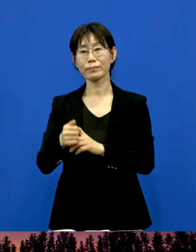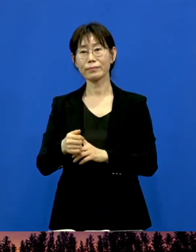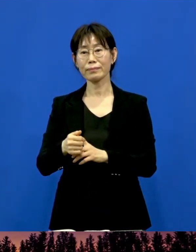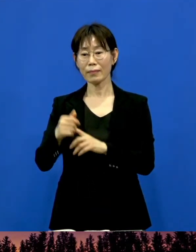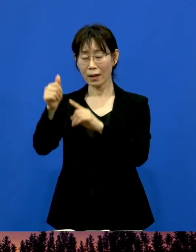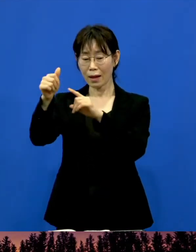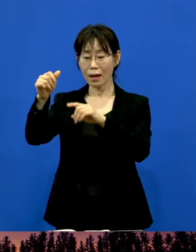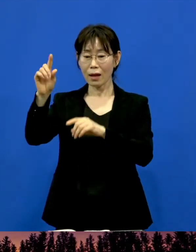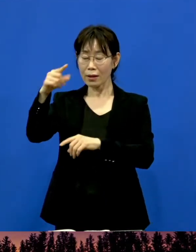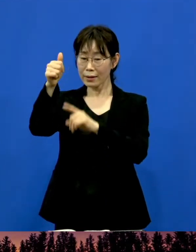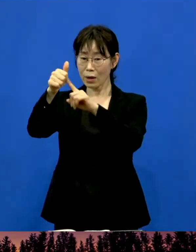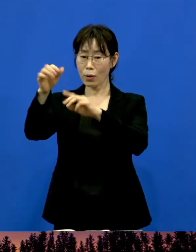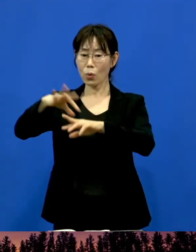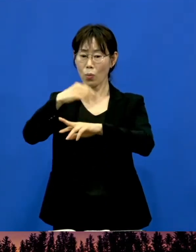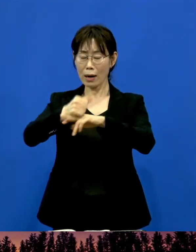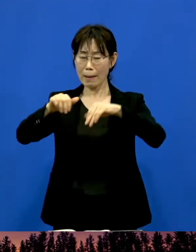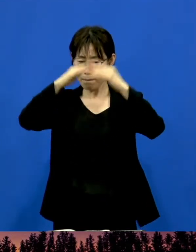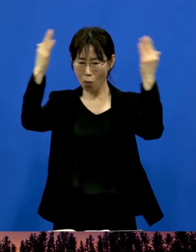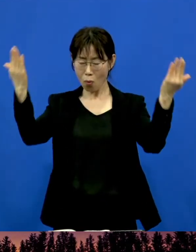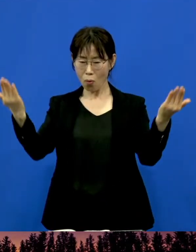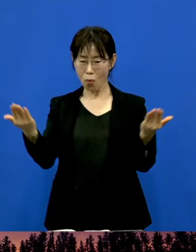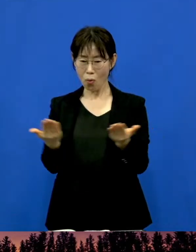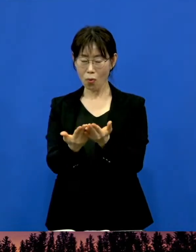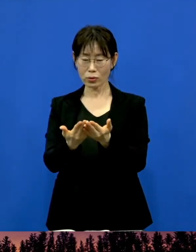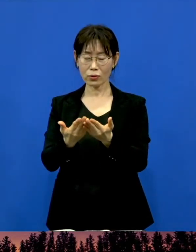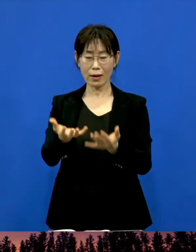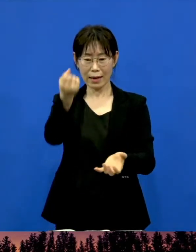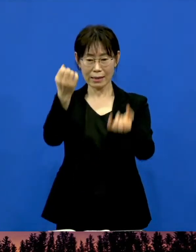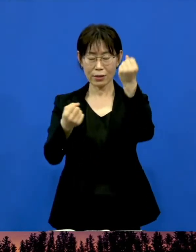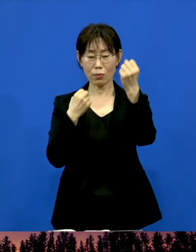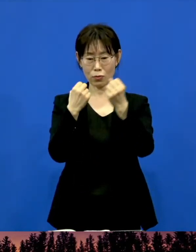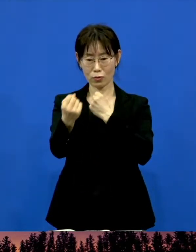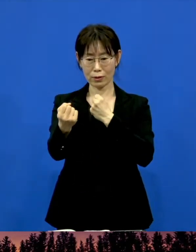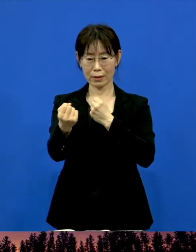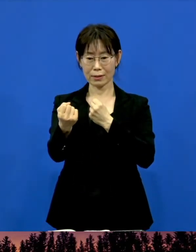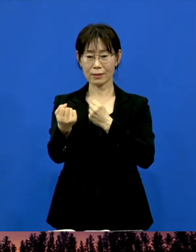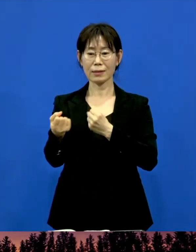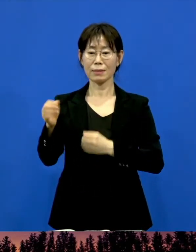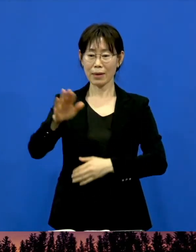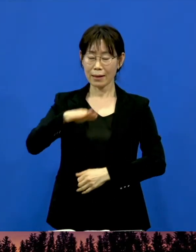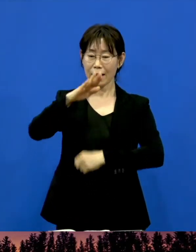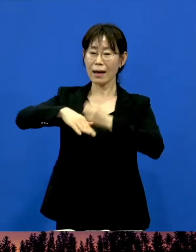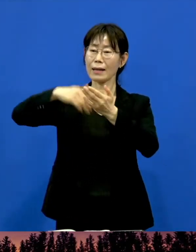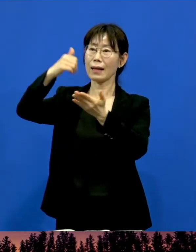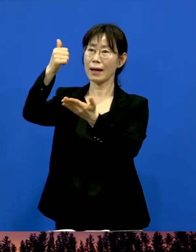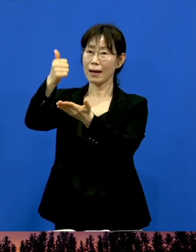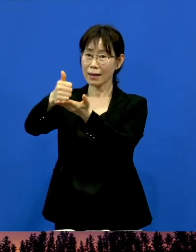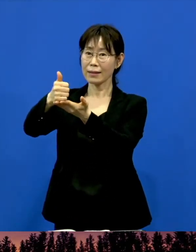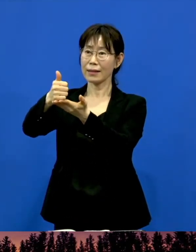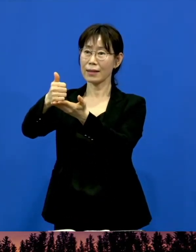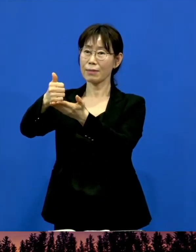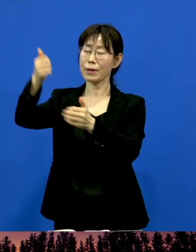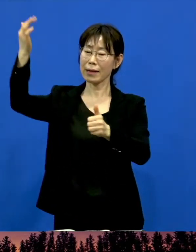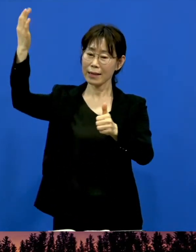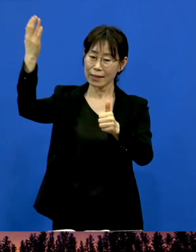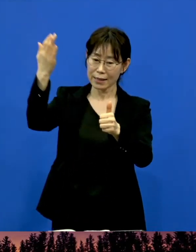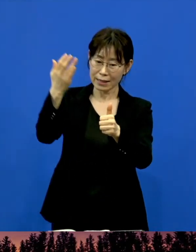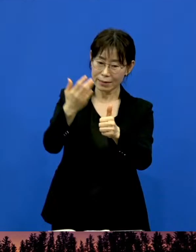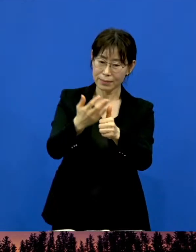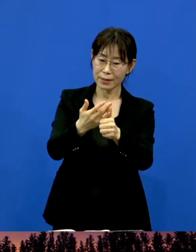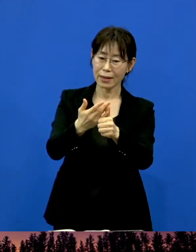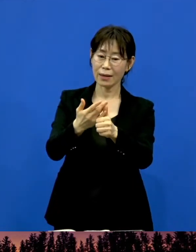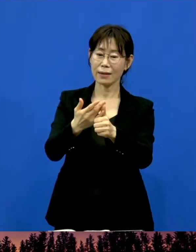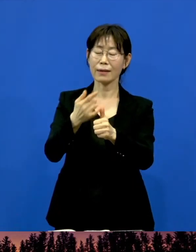왕이지만 모든 걸 다 가지고 있지만 그 하나님의 임재로 가득한 그 법궤가 돌아오는 것만큼 그에게 소원이